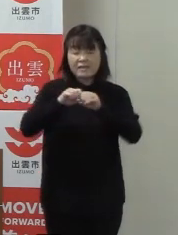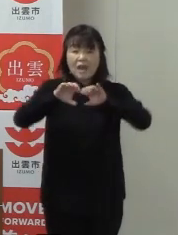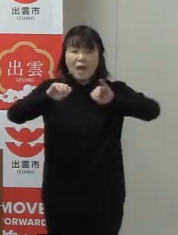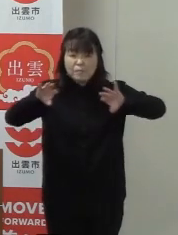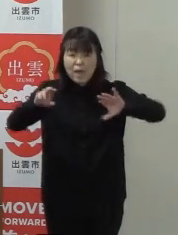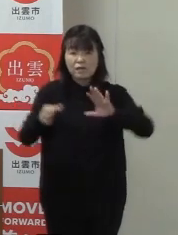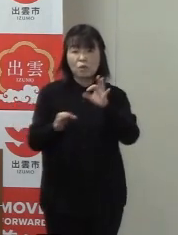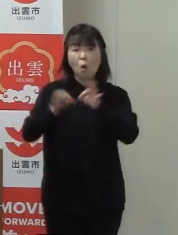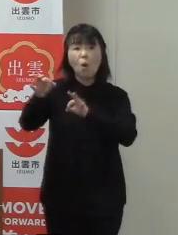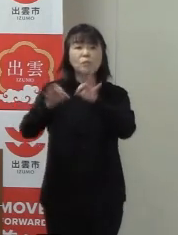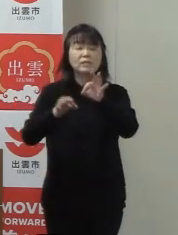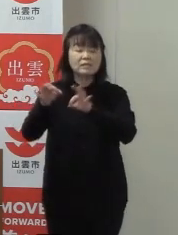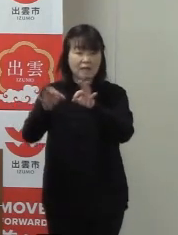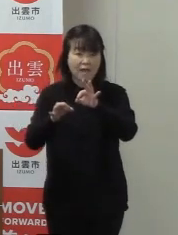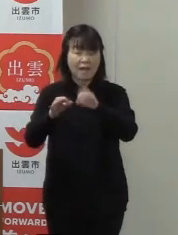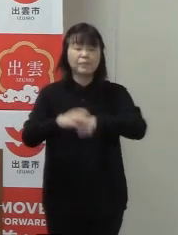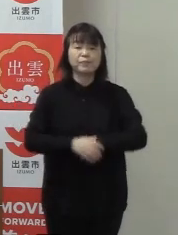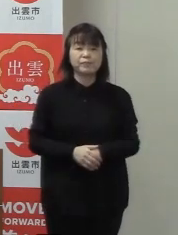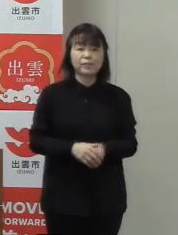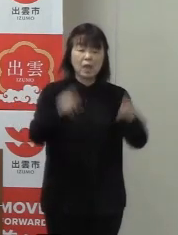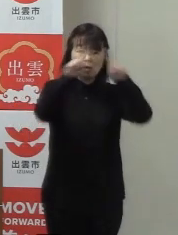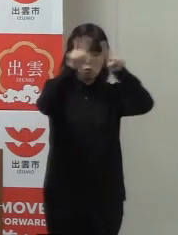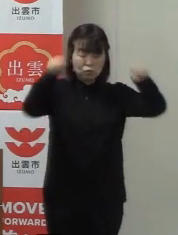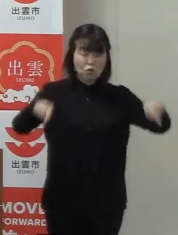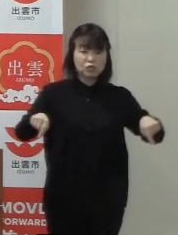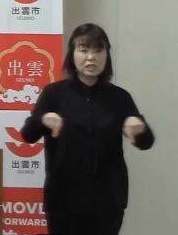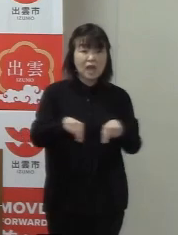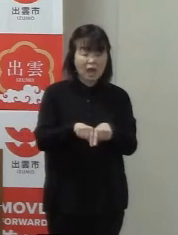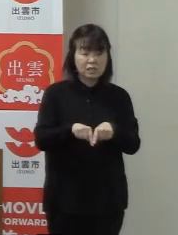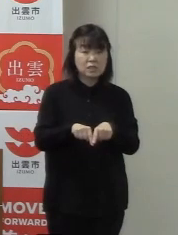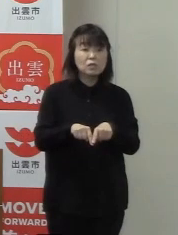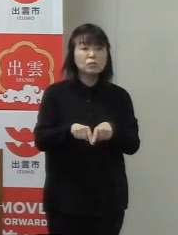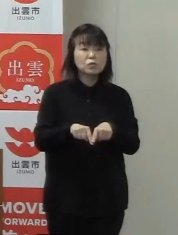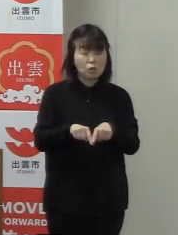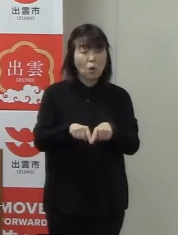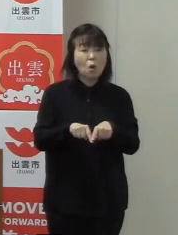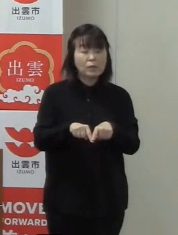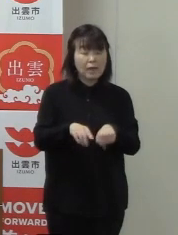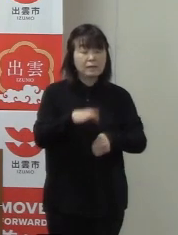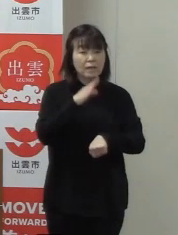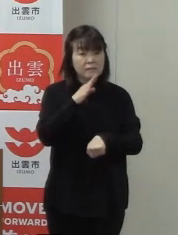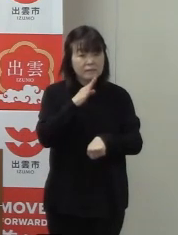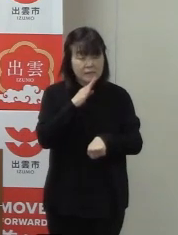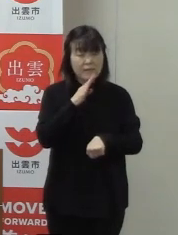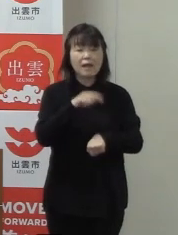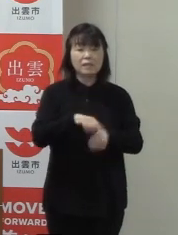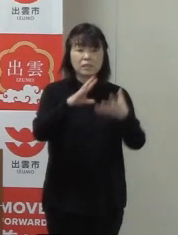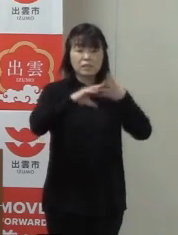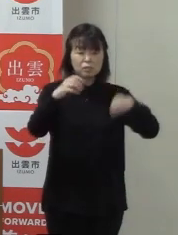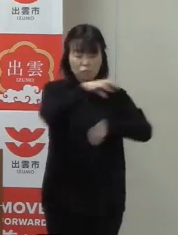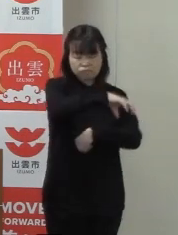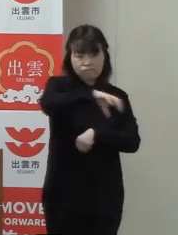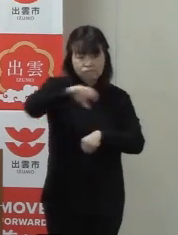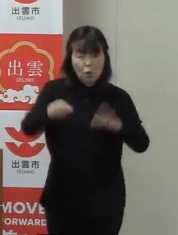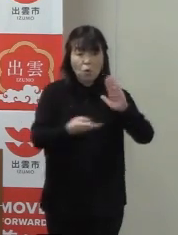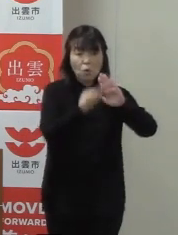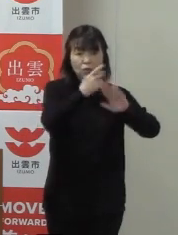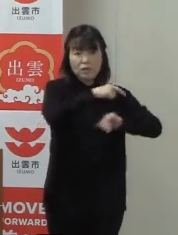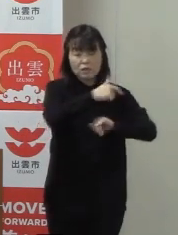ここを読んでいただくとですね、だいたい160店舗に参加していただいております